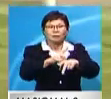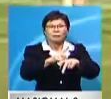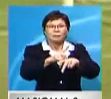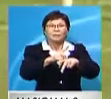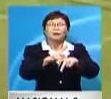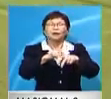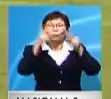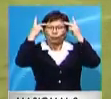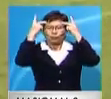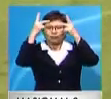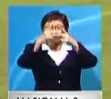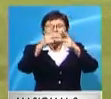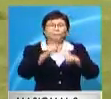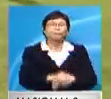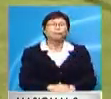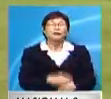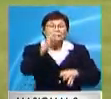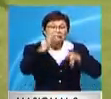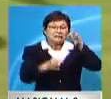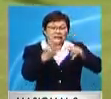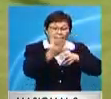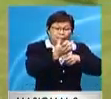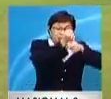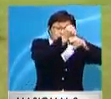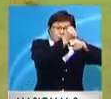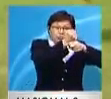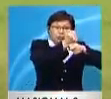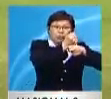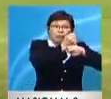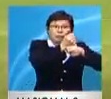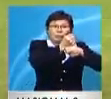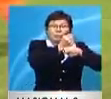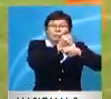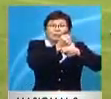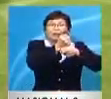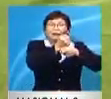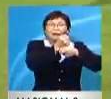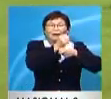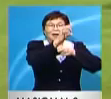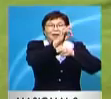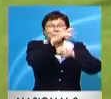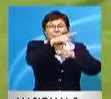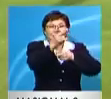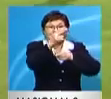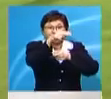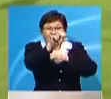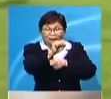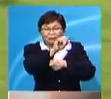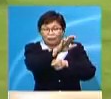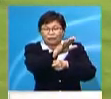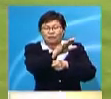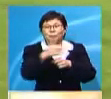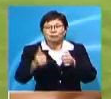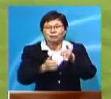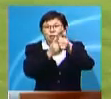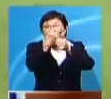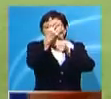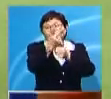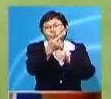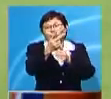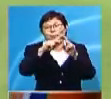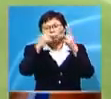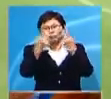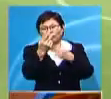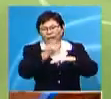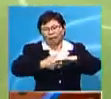Makmur Kuantan jika kemenangan memihat the maka akan mencerahkan peluang mereka mengejar dua pasukan teratas